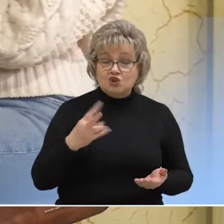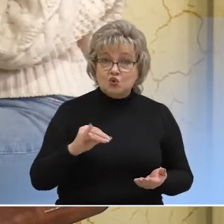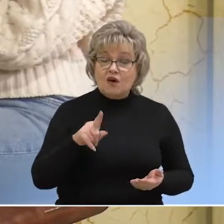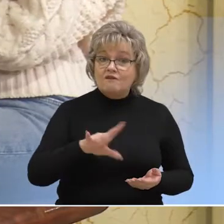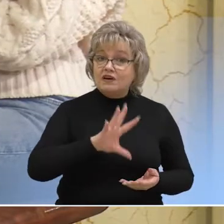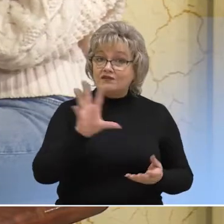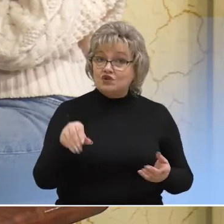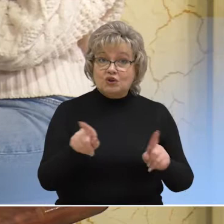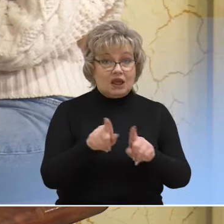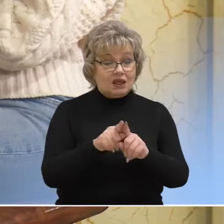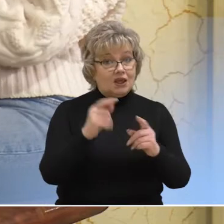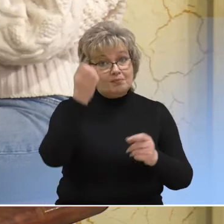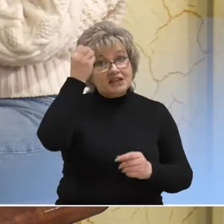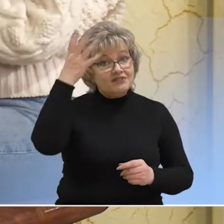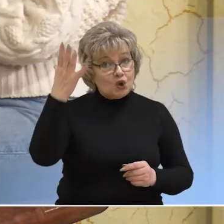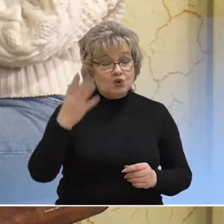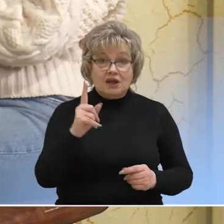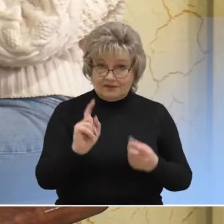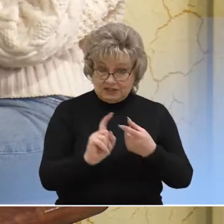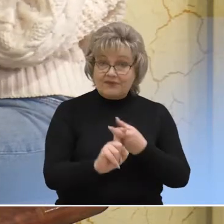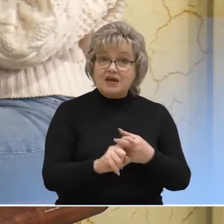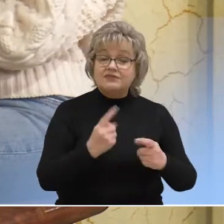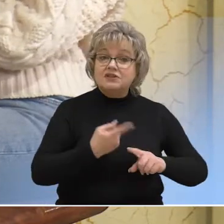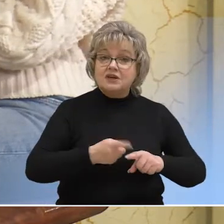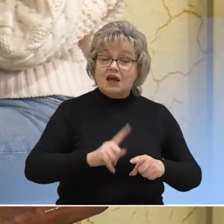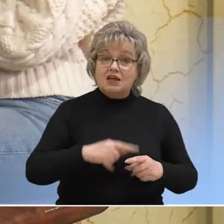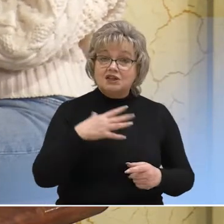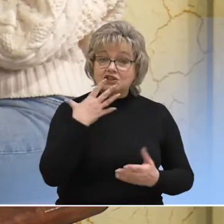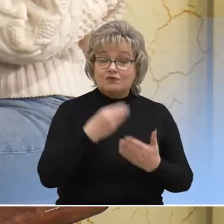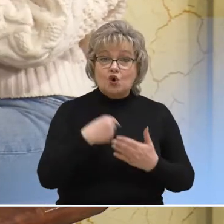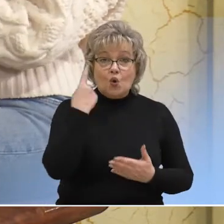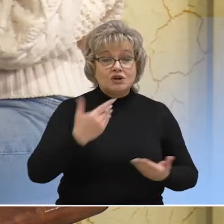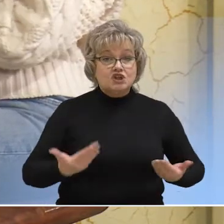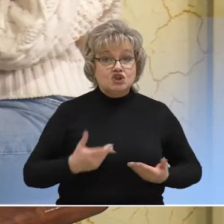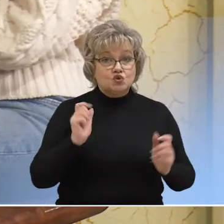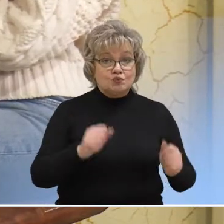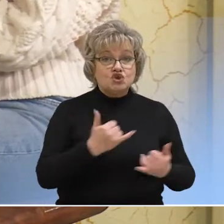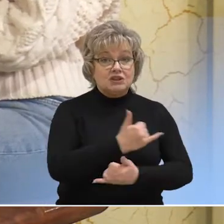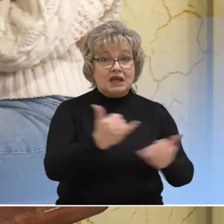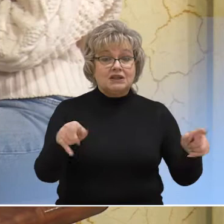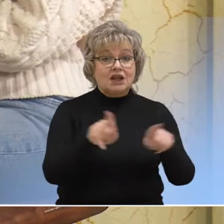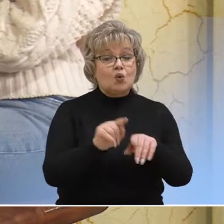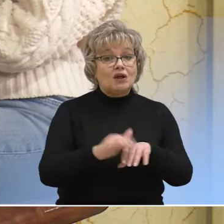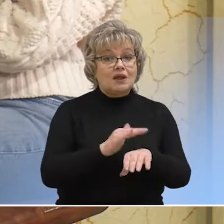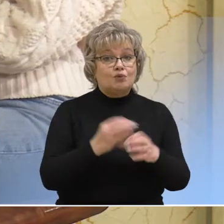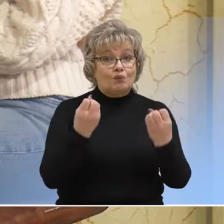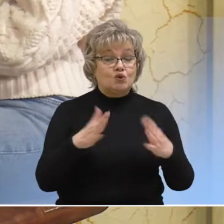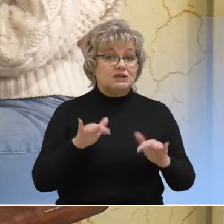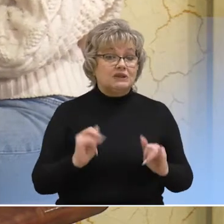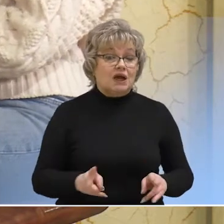здесь просветленные, вы как-то связываете вот этот свой образ жизни с тем, что вы можете дарить такое добро вот так